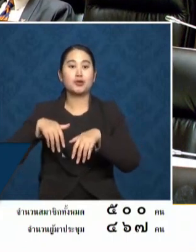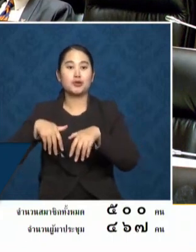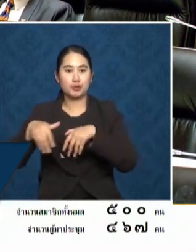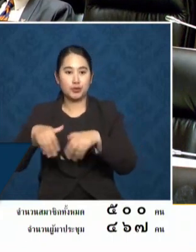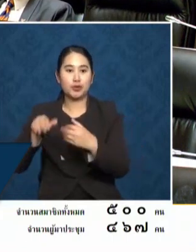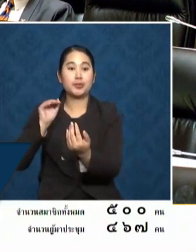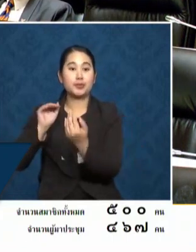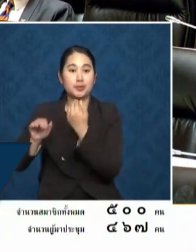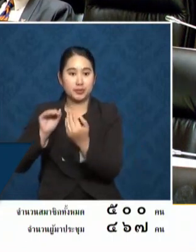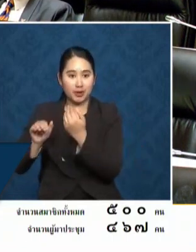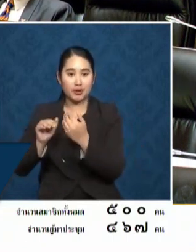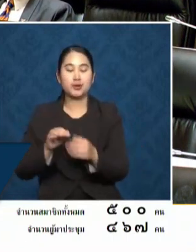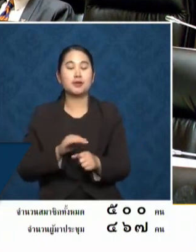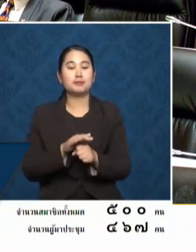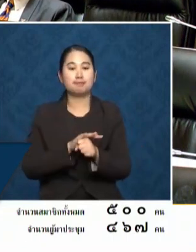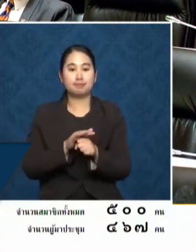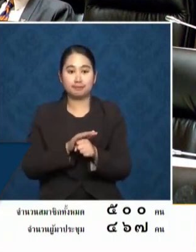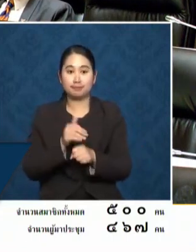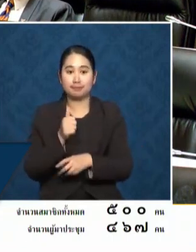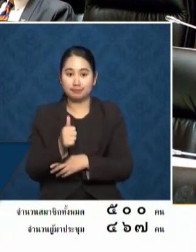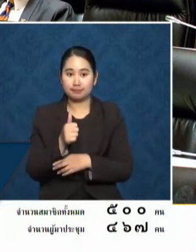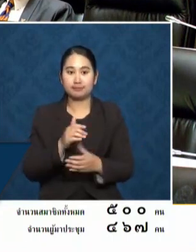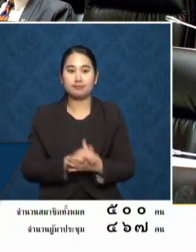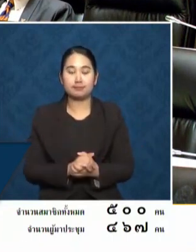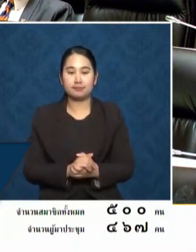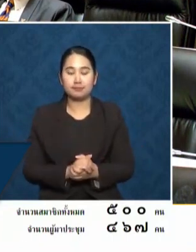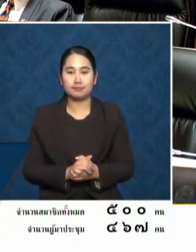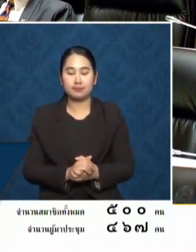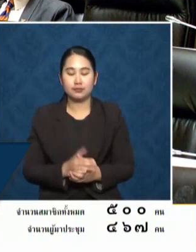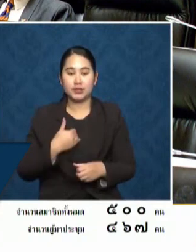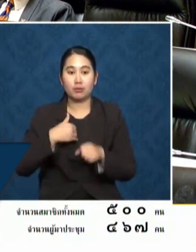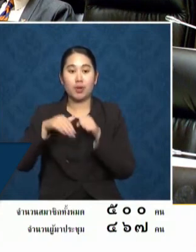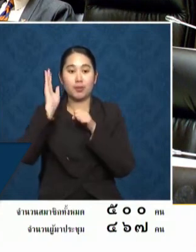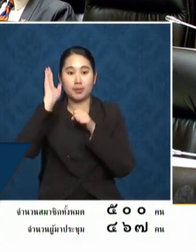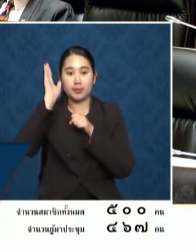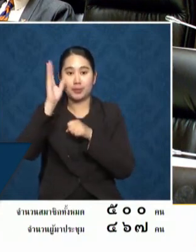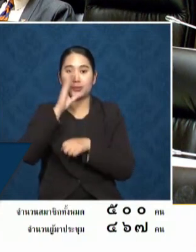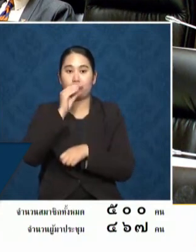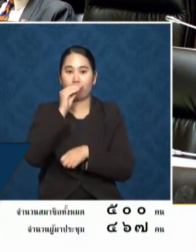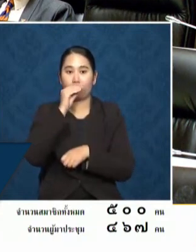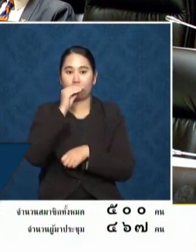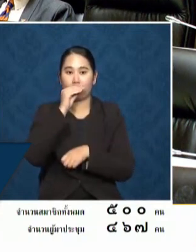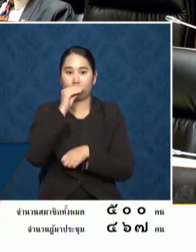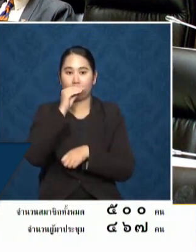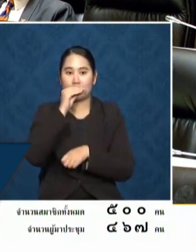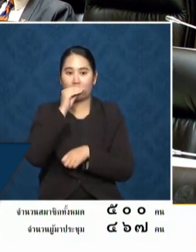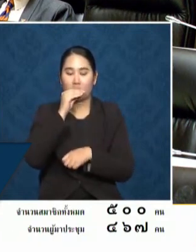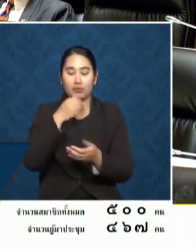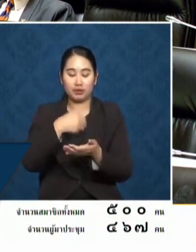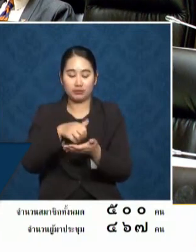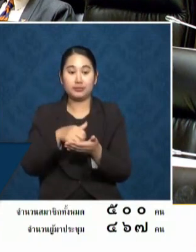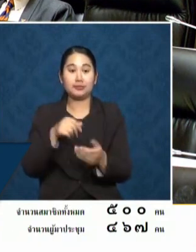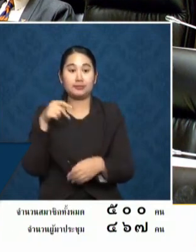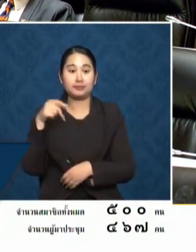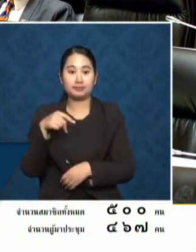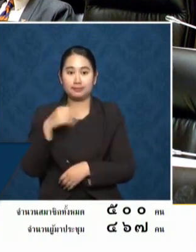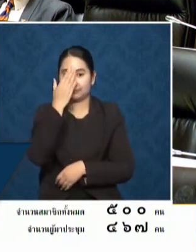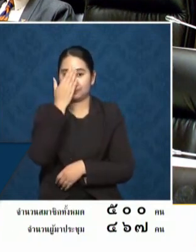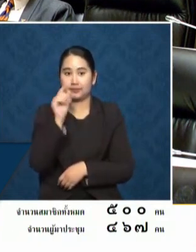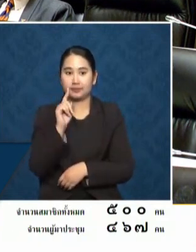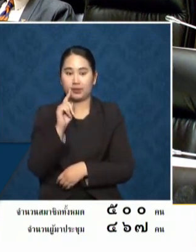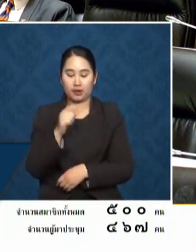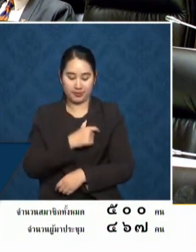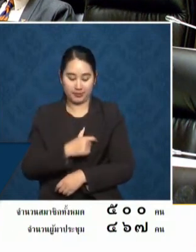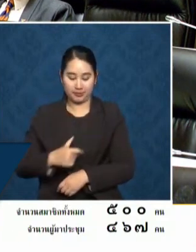มาเท่าที่จะทำได้ท่านประธานครับที่ผมพูดแบบนี้และให้ความสำคัญกับเรื่องนี้เป็นพิเศษก็เพราะ